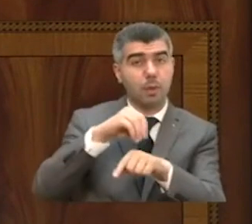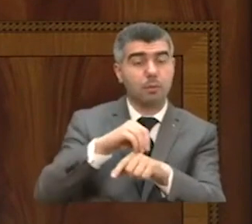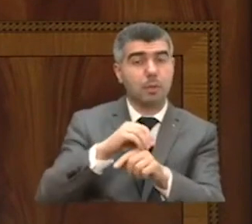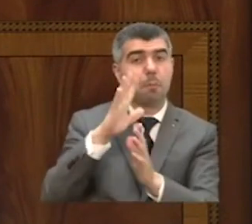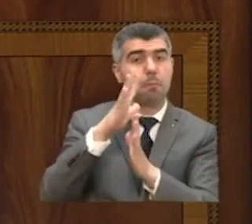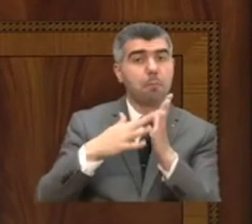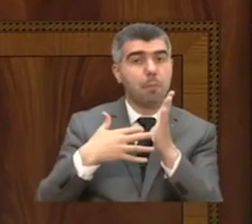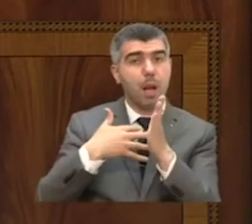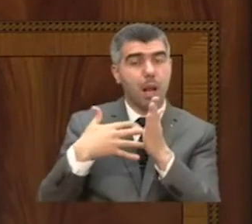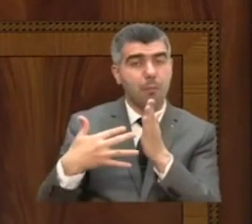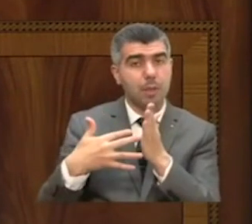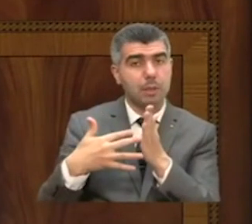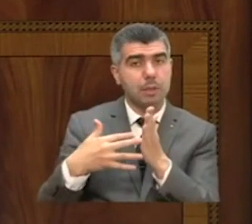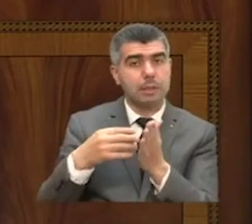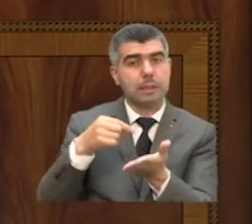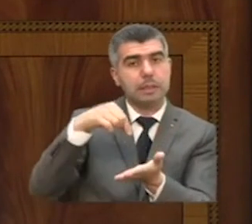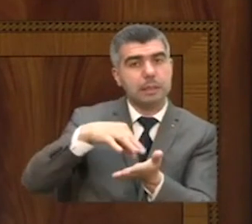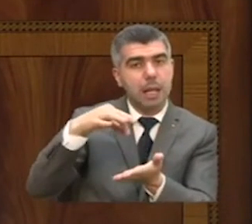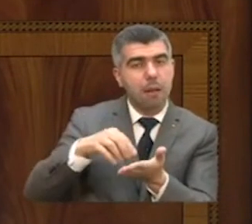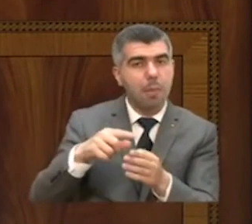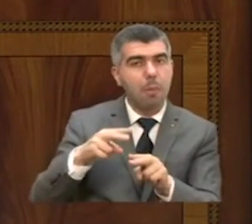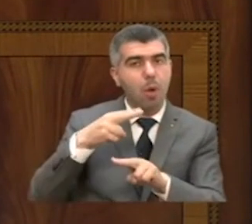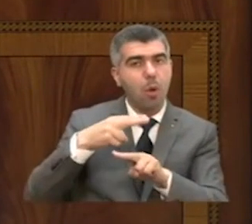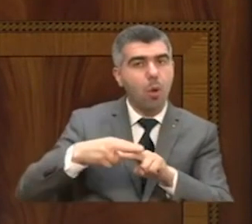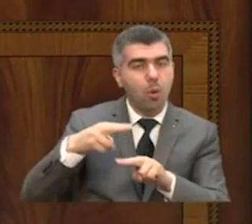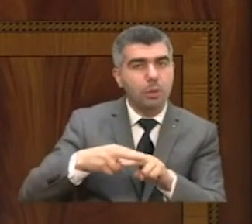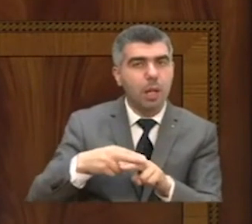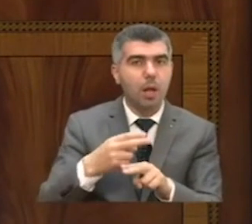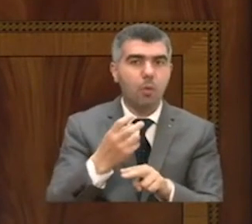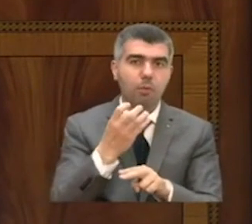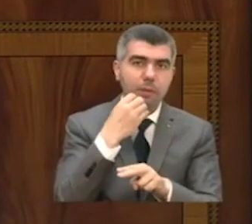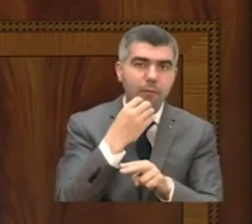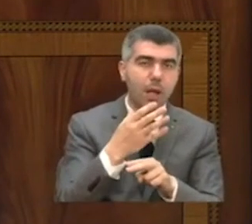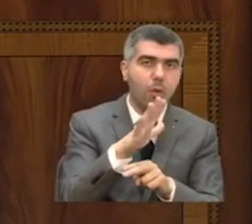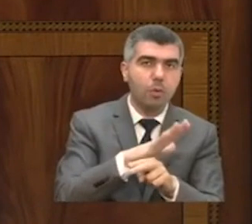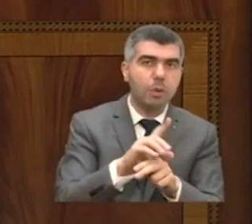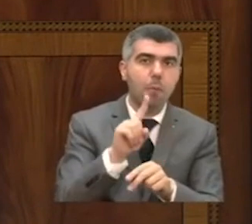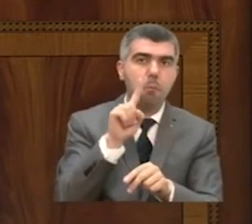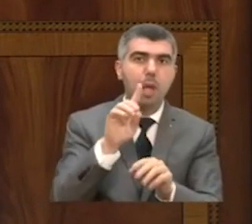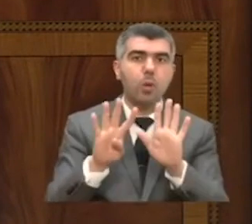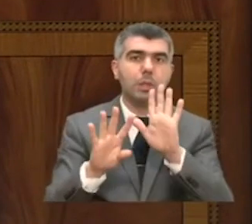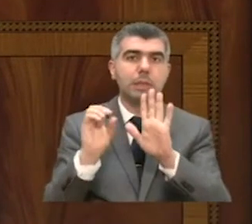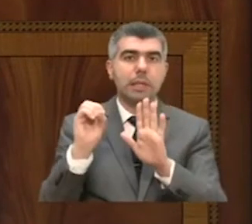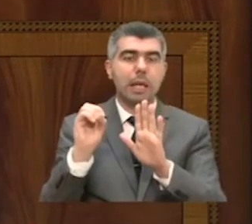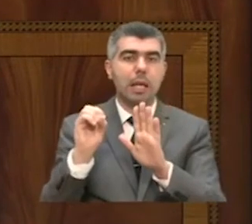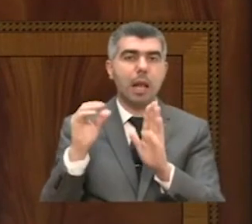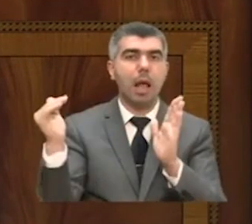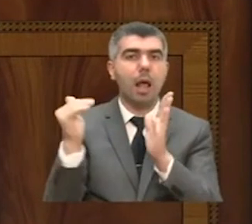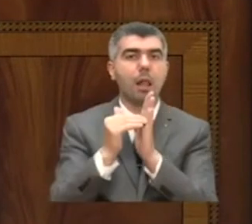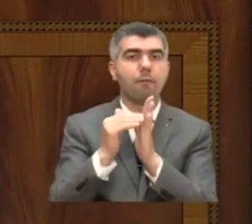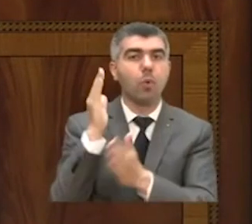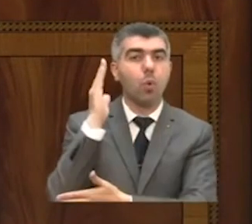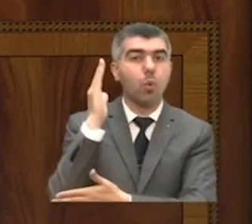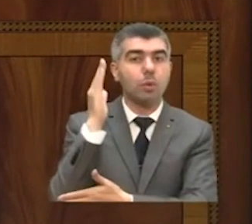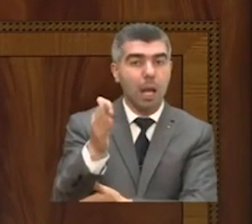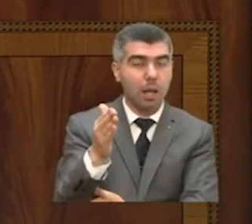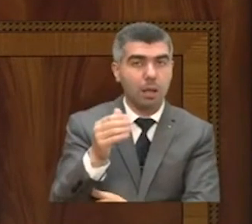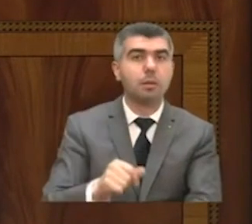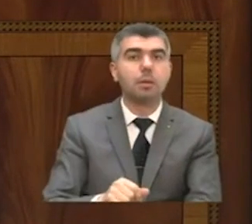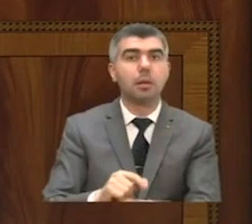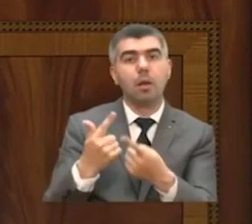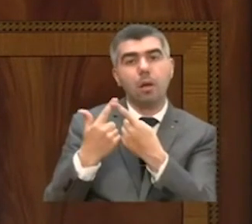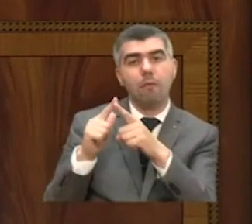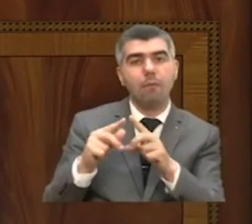ديال الزراعة الربيعية من الخضر والفواكه على مساحة تقريبا 92,000 هكتار، واللي غادي يمكن من تلبية الحاجيات